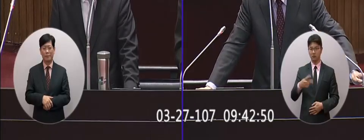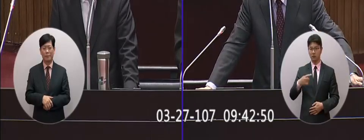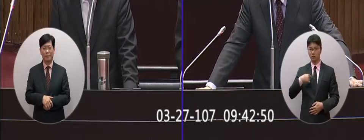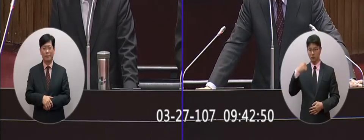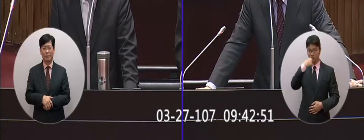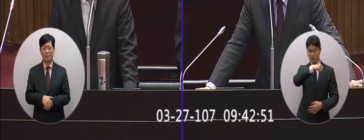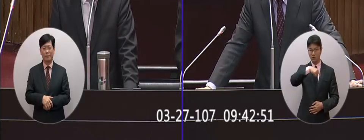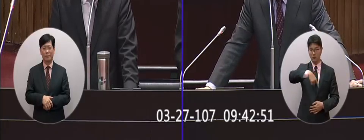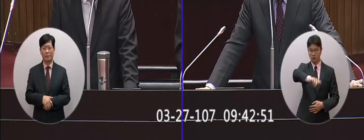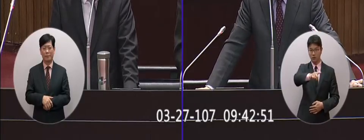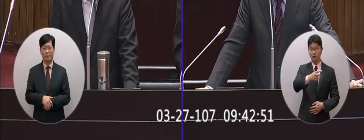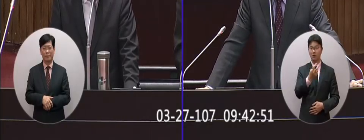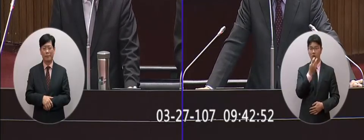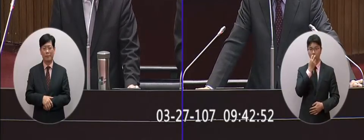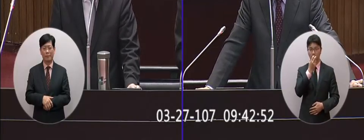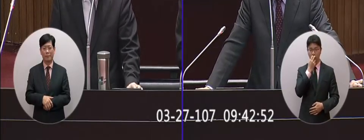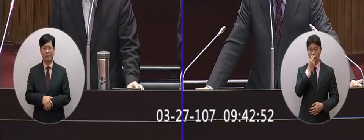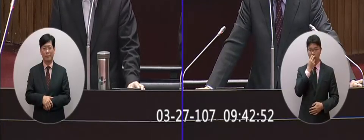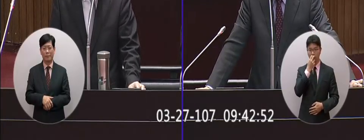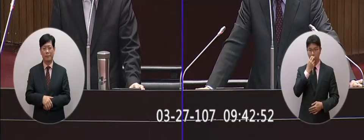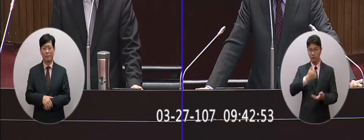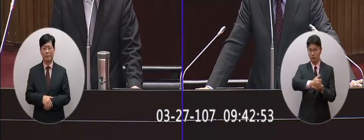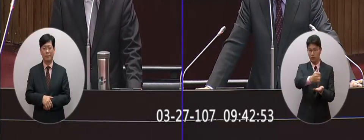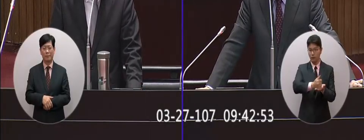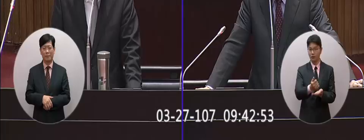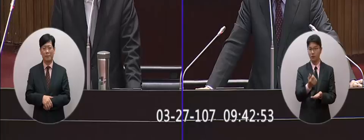对香港的顺差偌济，你知无？